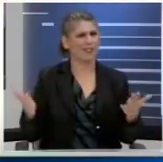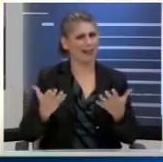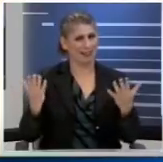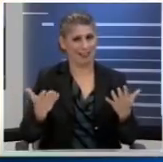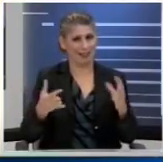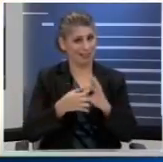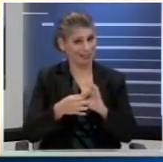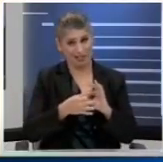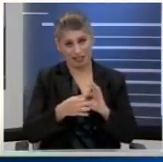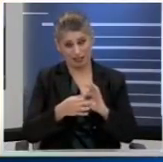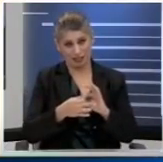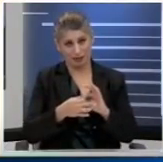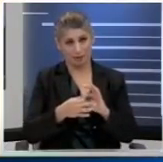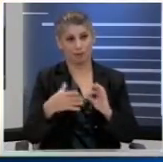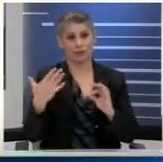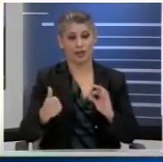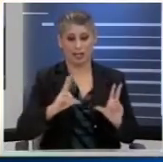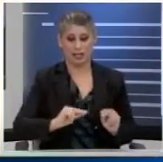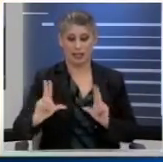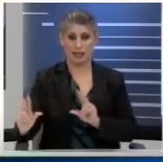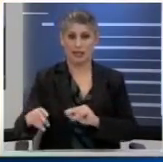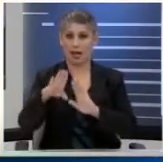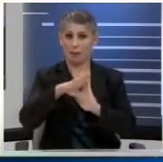να συνεργαστεί και να έχει κοινά προγράμματα.